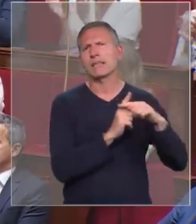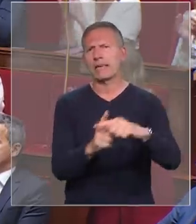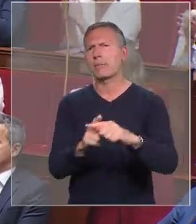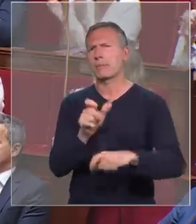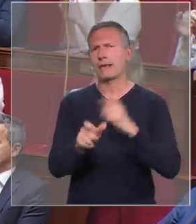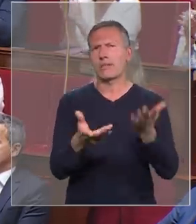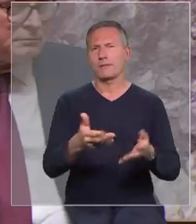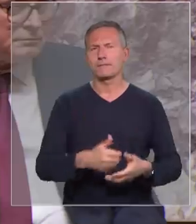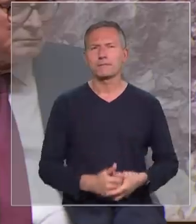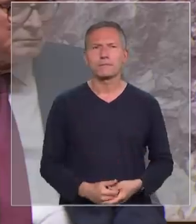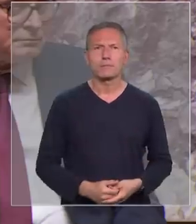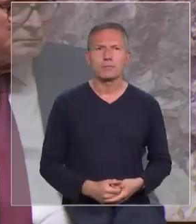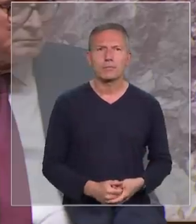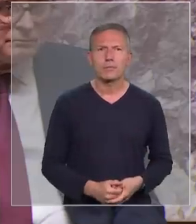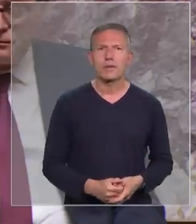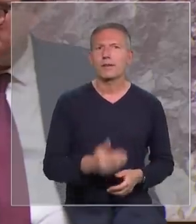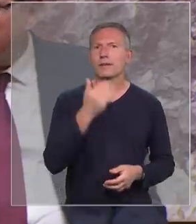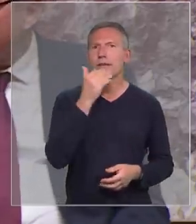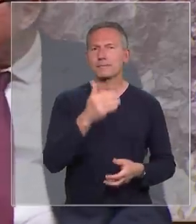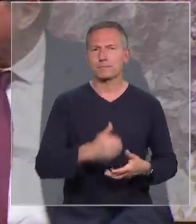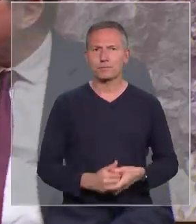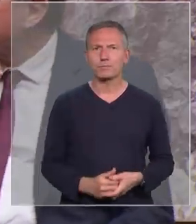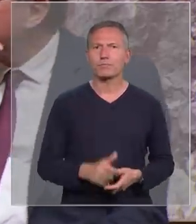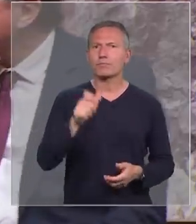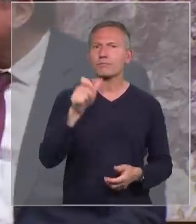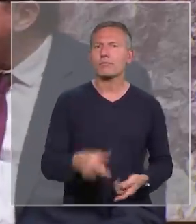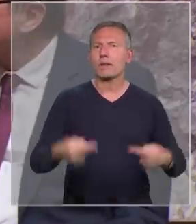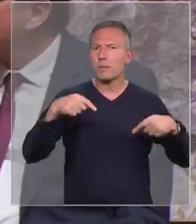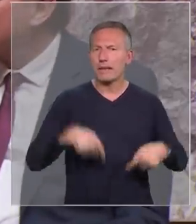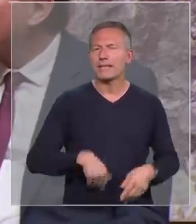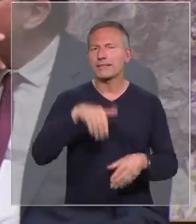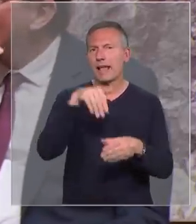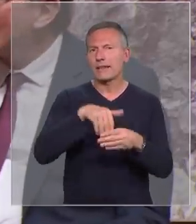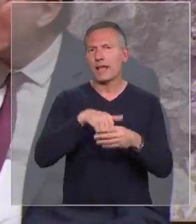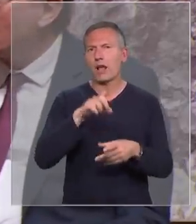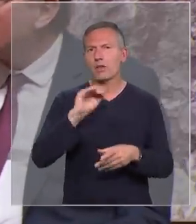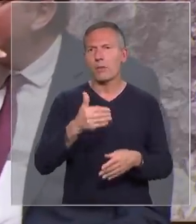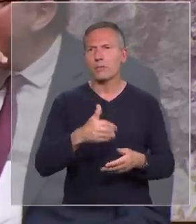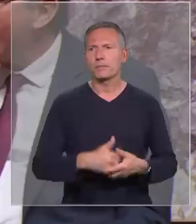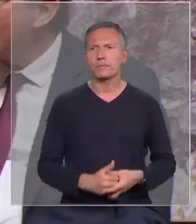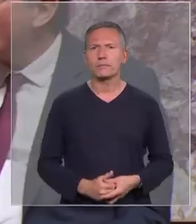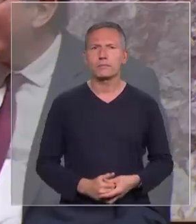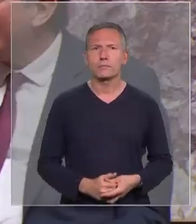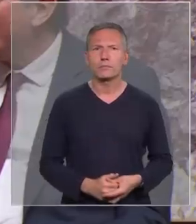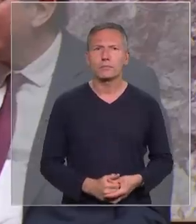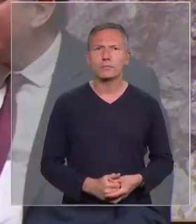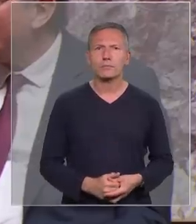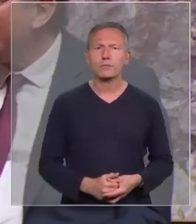Je vous remercie. La parole est à monsieur Gérald Darmanin, ministre de l'Intérieur et des Outre-mer.